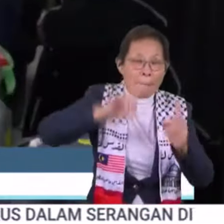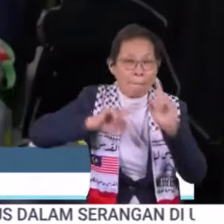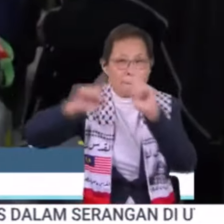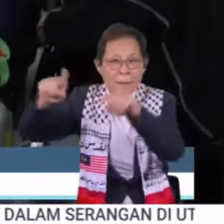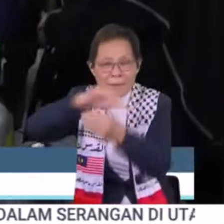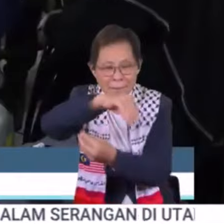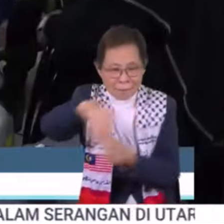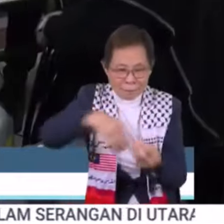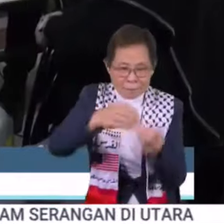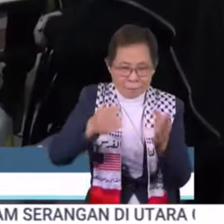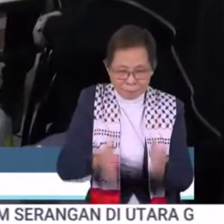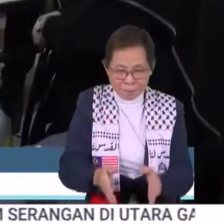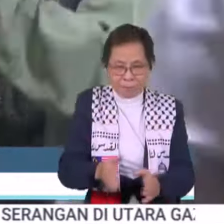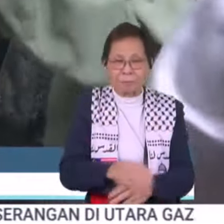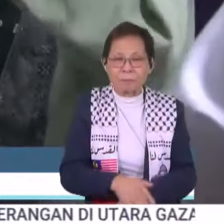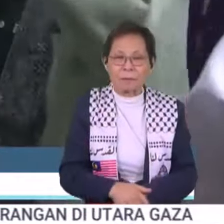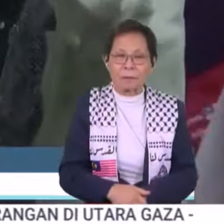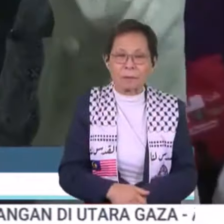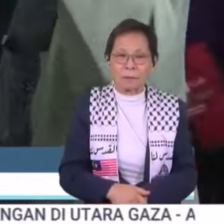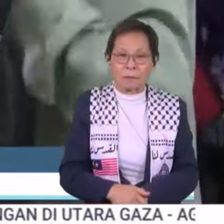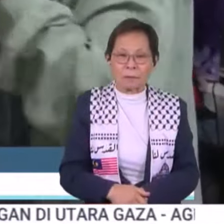haji.